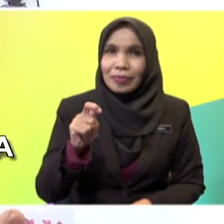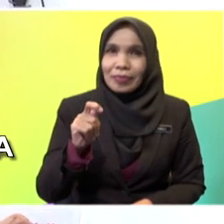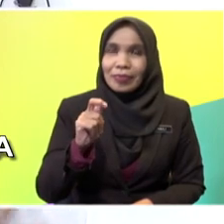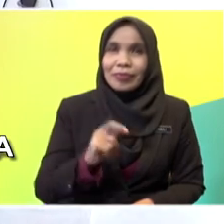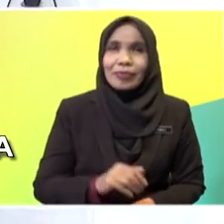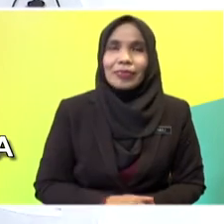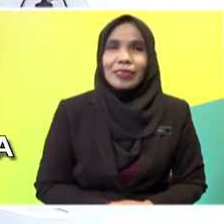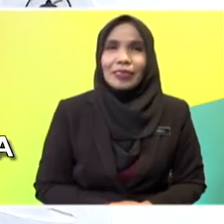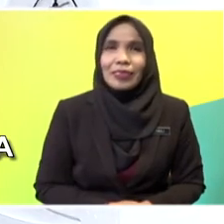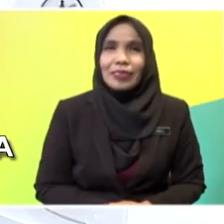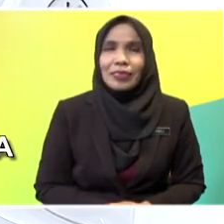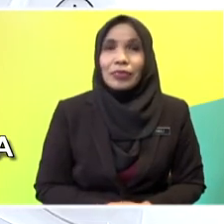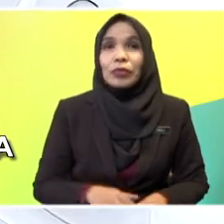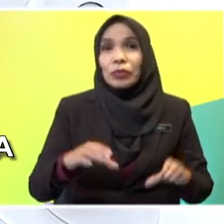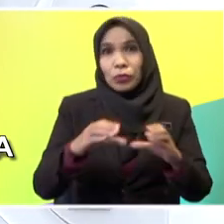buat rumah dia.